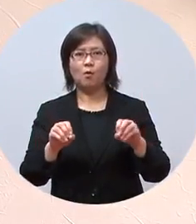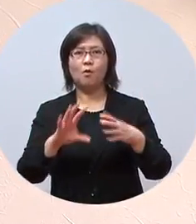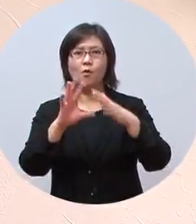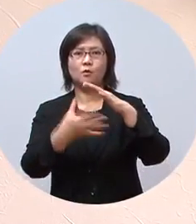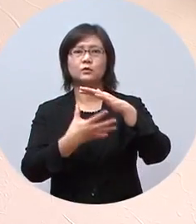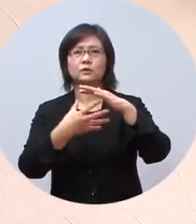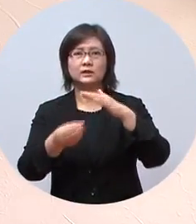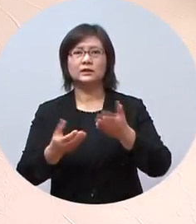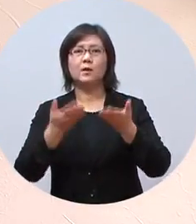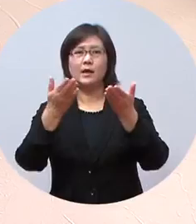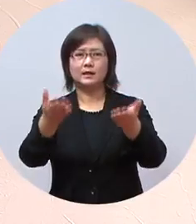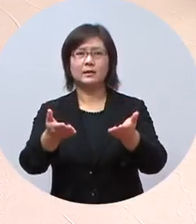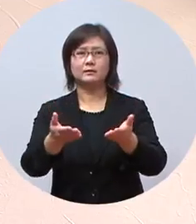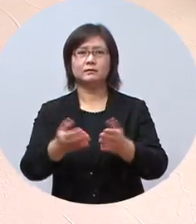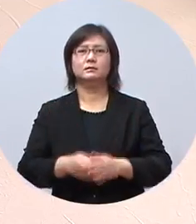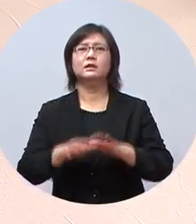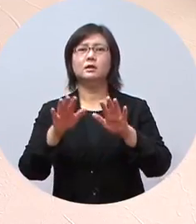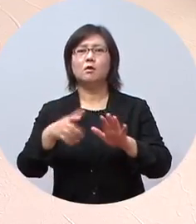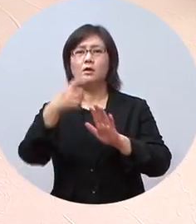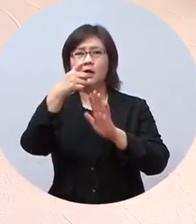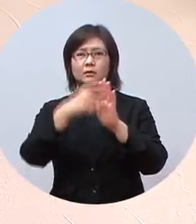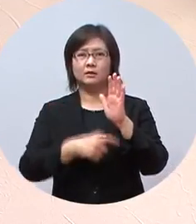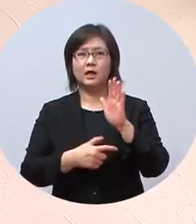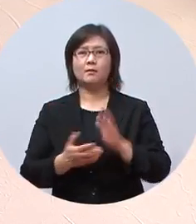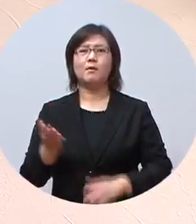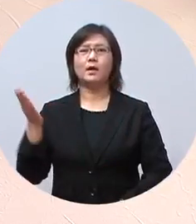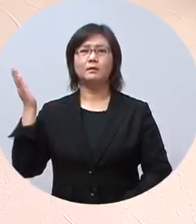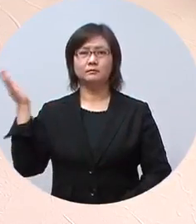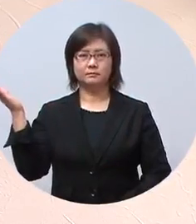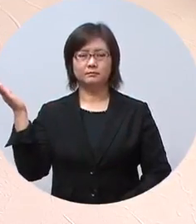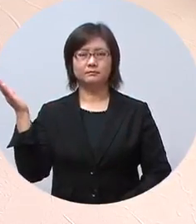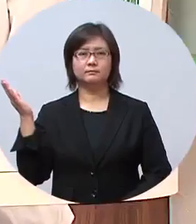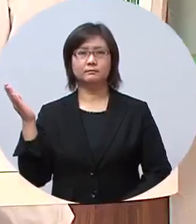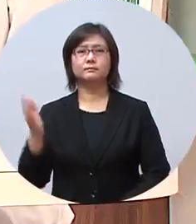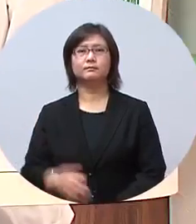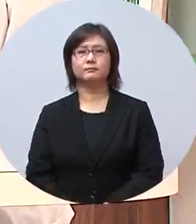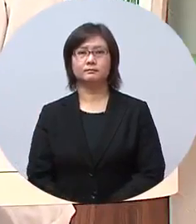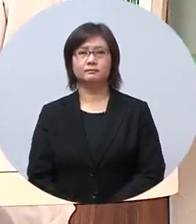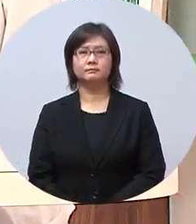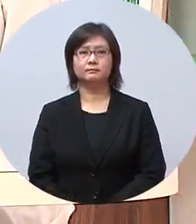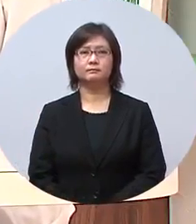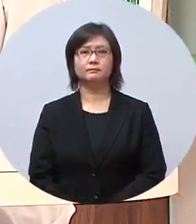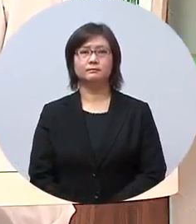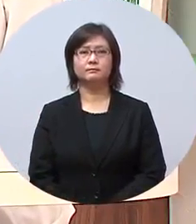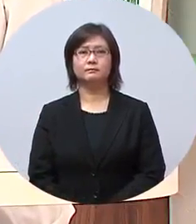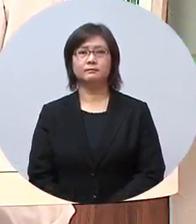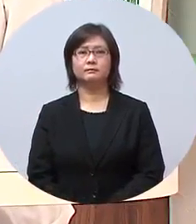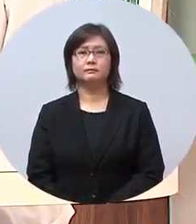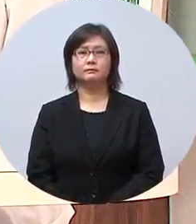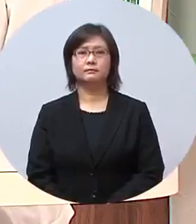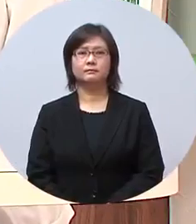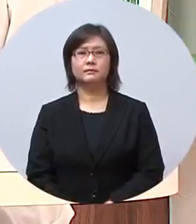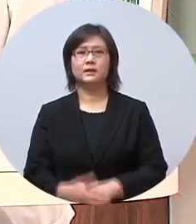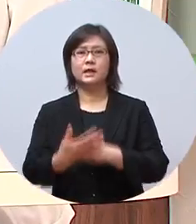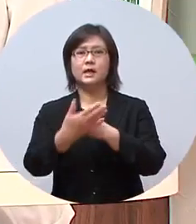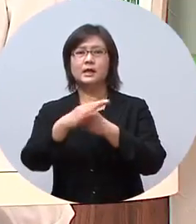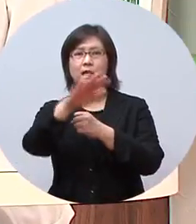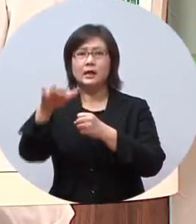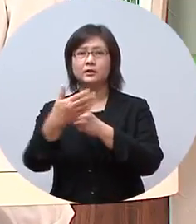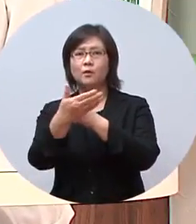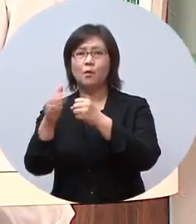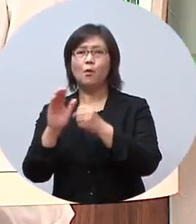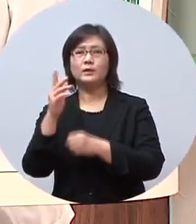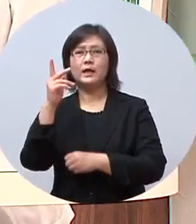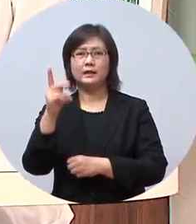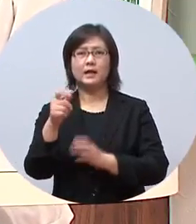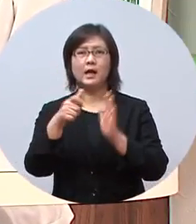は微小粒子状物質 PM2.5 について伺います。スタジオには環境保全課の八木美希